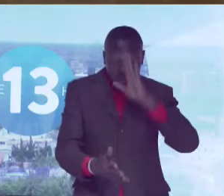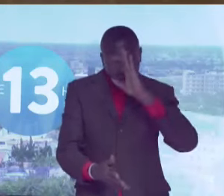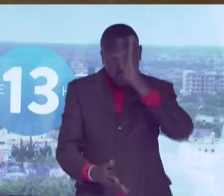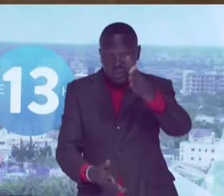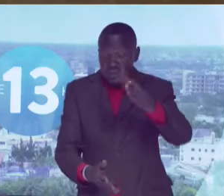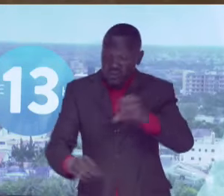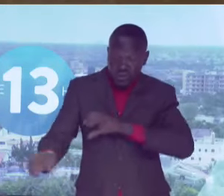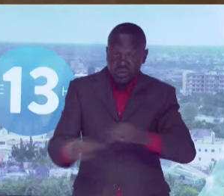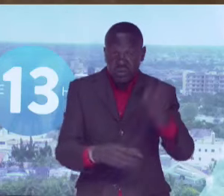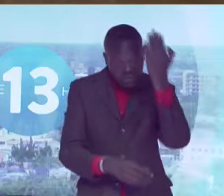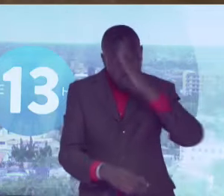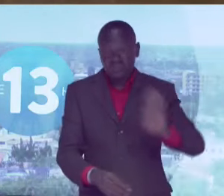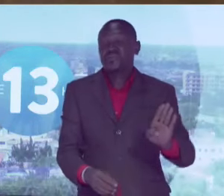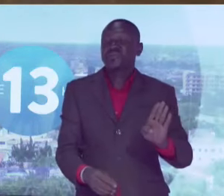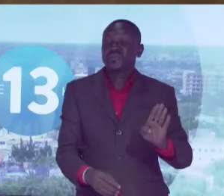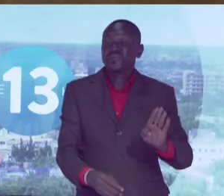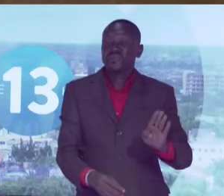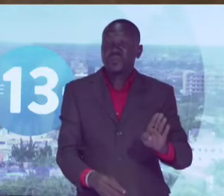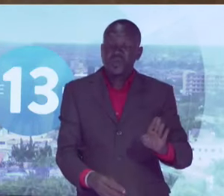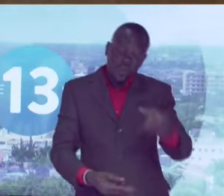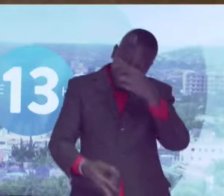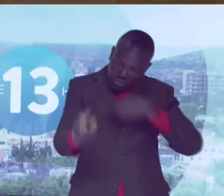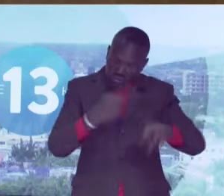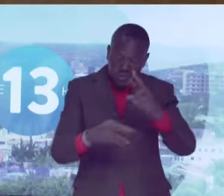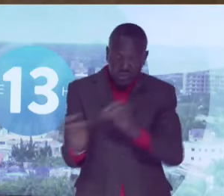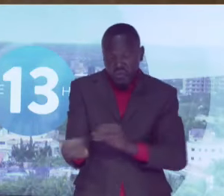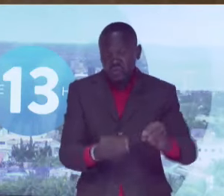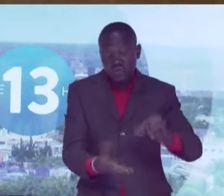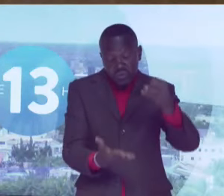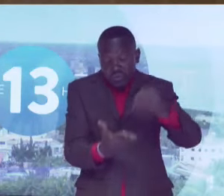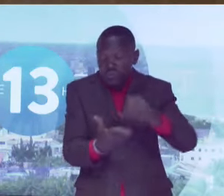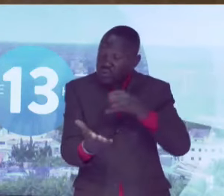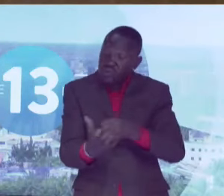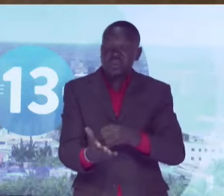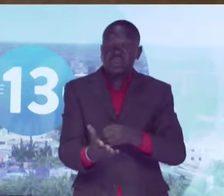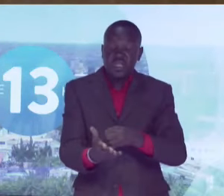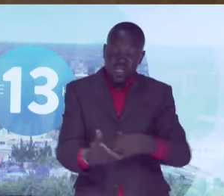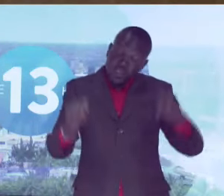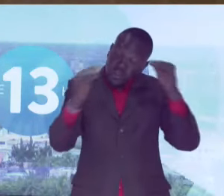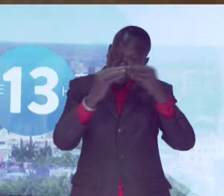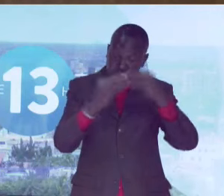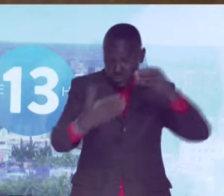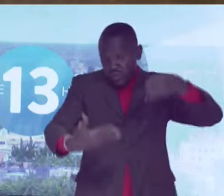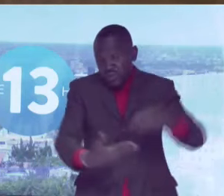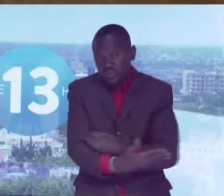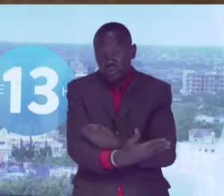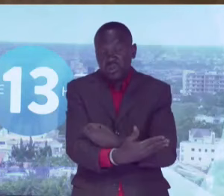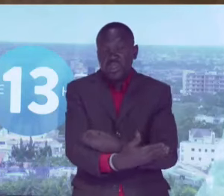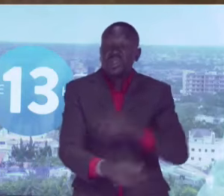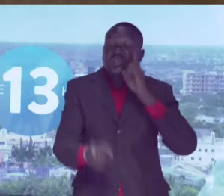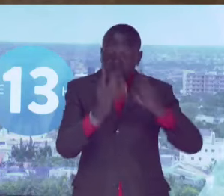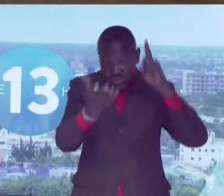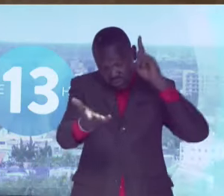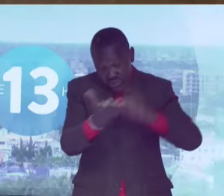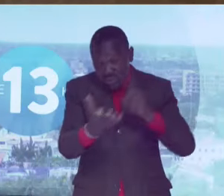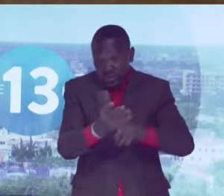faire si jamais. Le retour à l'ordre constitutionnel normal s'est également invité à cet entretien. Le